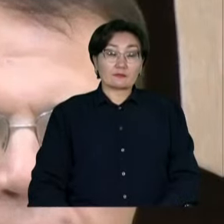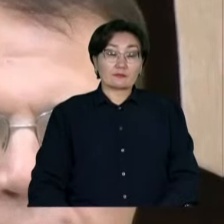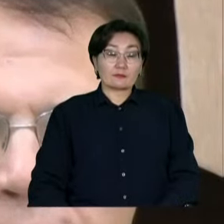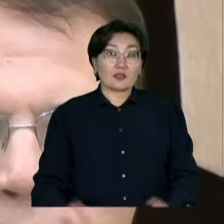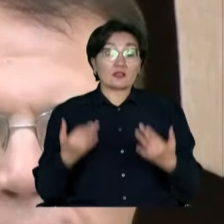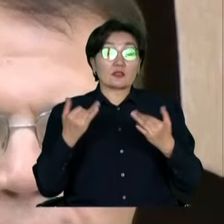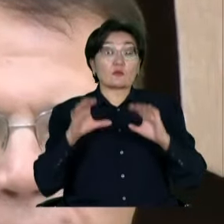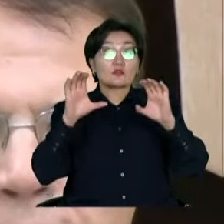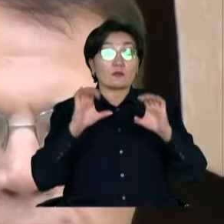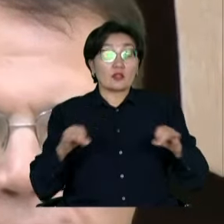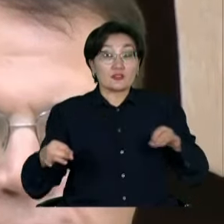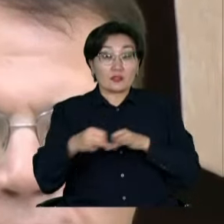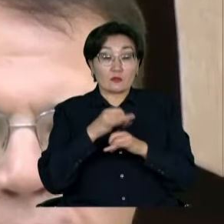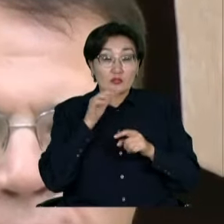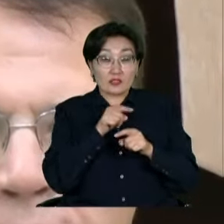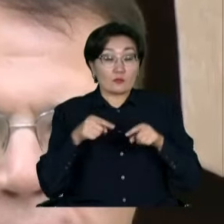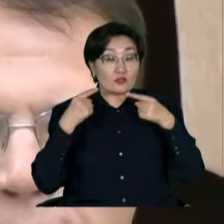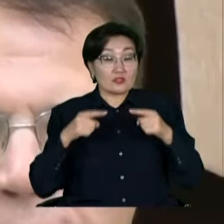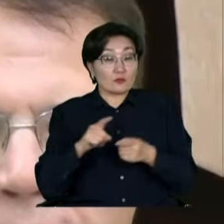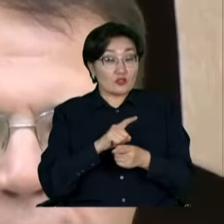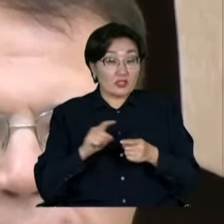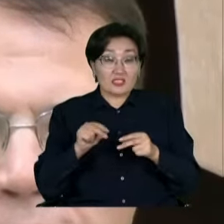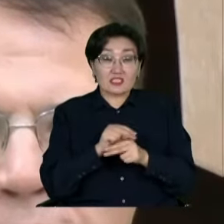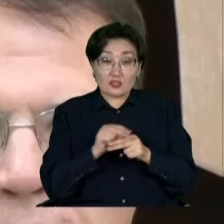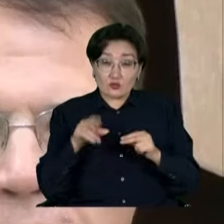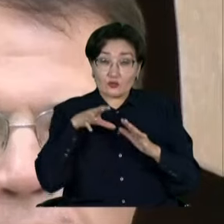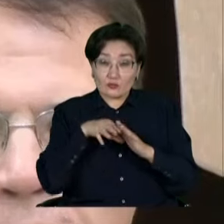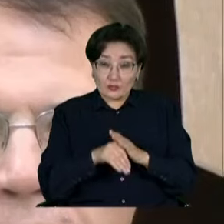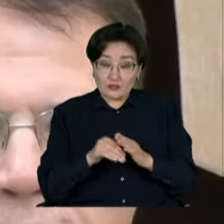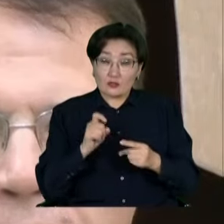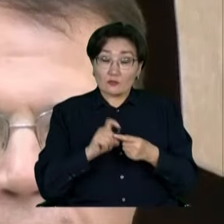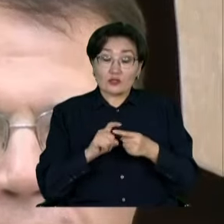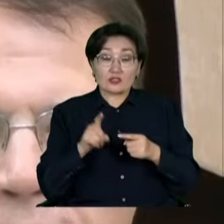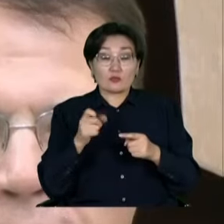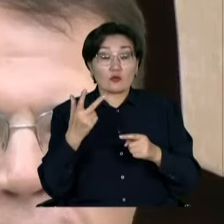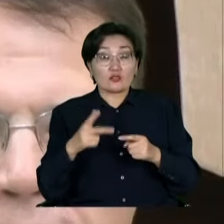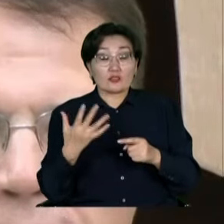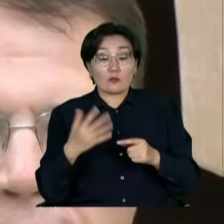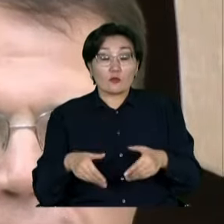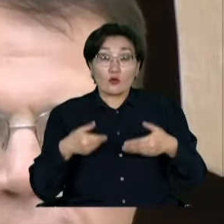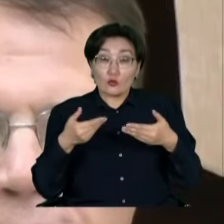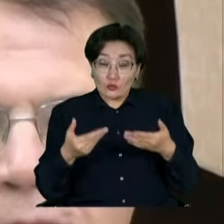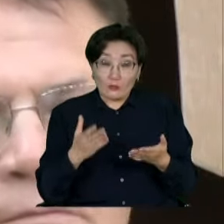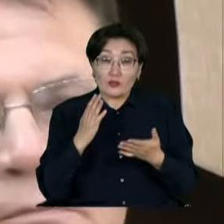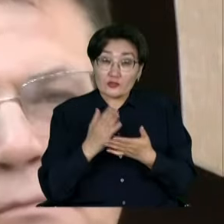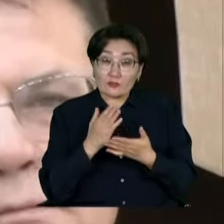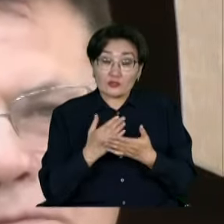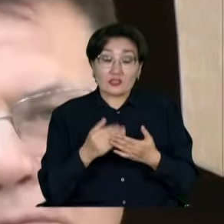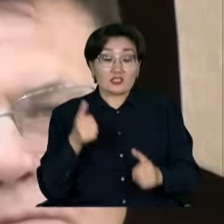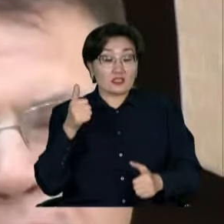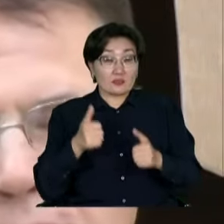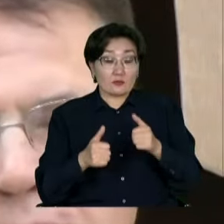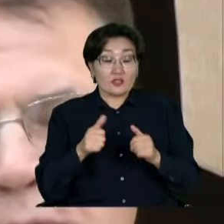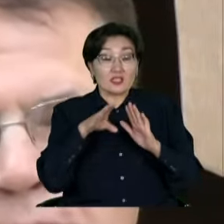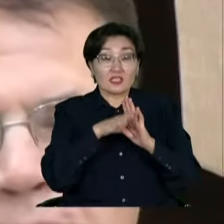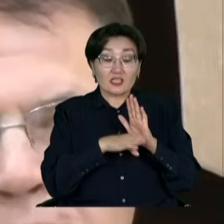закона заңды талқылау барысында өзгерістер мен толықтырулар енгізу жөнінде 135 ұсыныс келіп түсті. Олар салыстырмалы